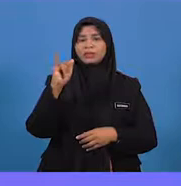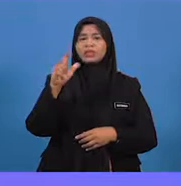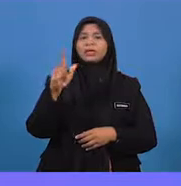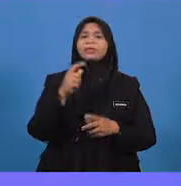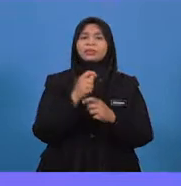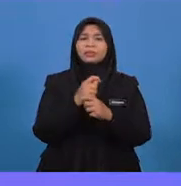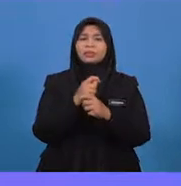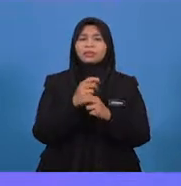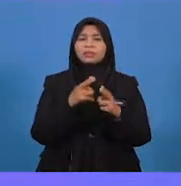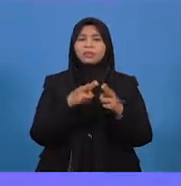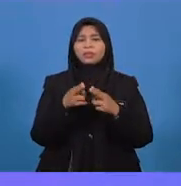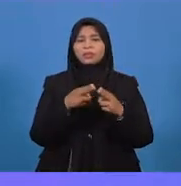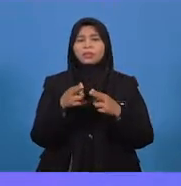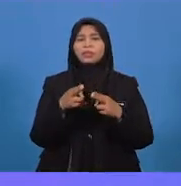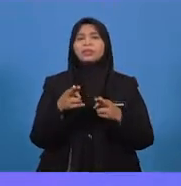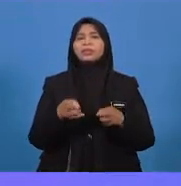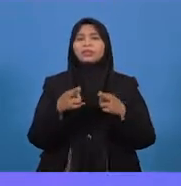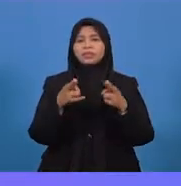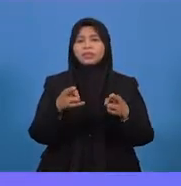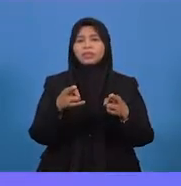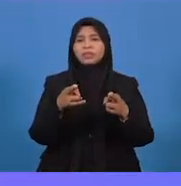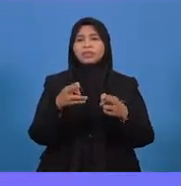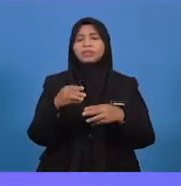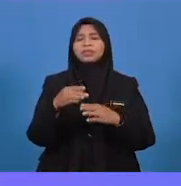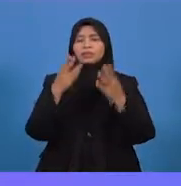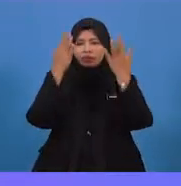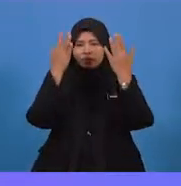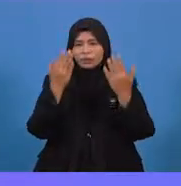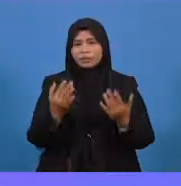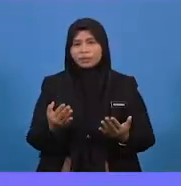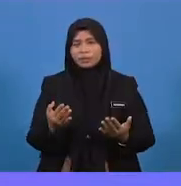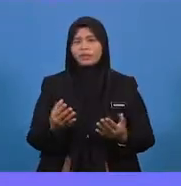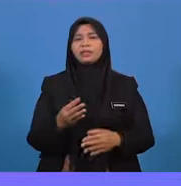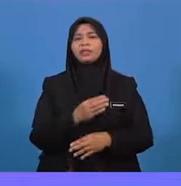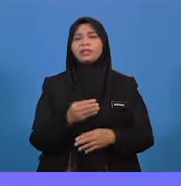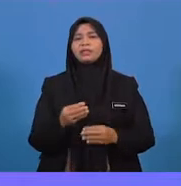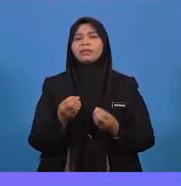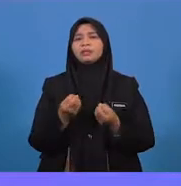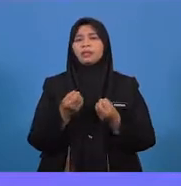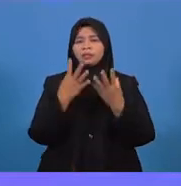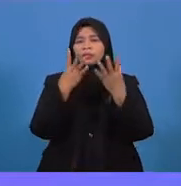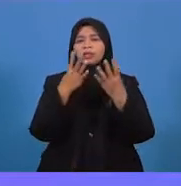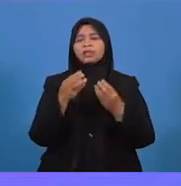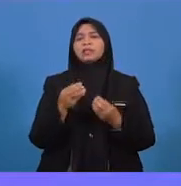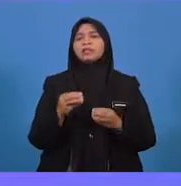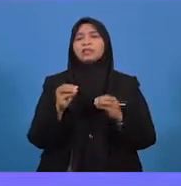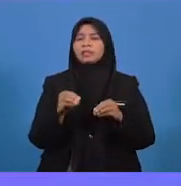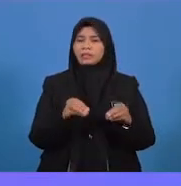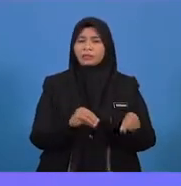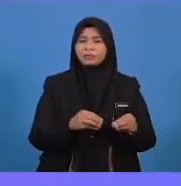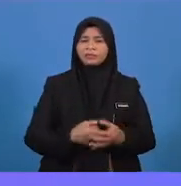yang bertugas mengurus rezeki, menurunkan hujan dan menumbuhkan